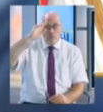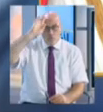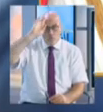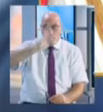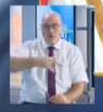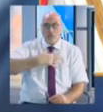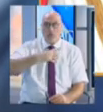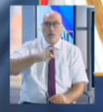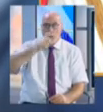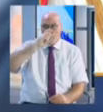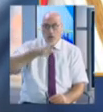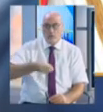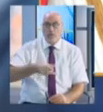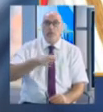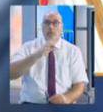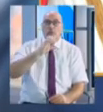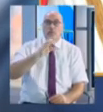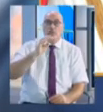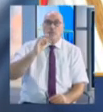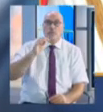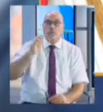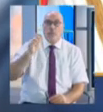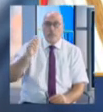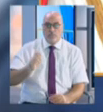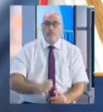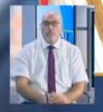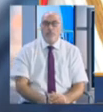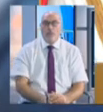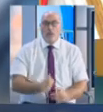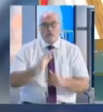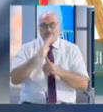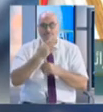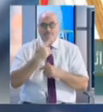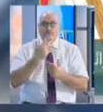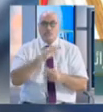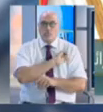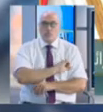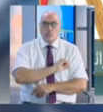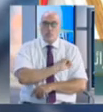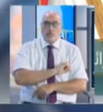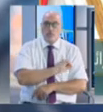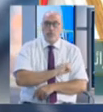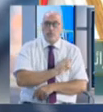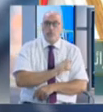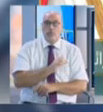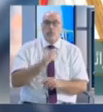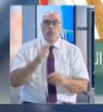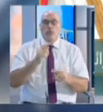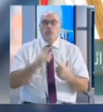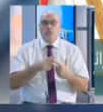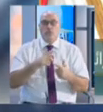قطر الشقيقة الشيخ تميم بن حمد الثاني، أعرب له فيها عن خالص العزاء والمواساة لعائلات